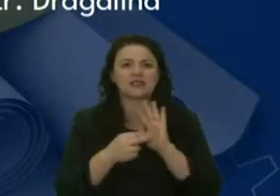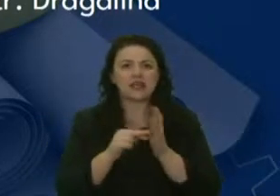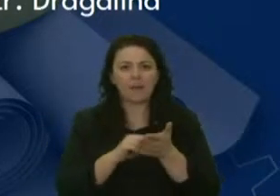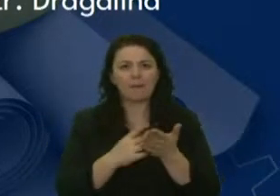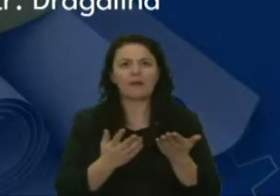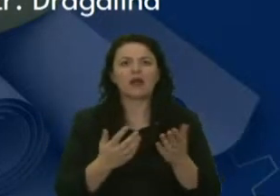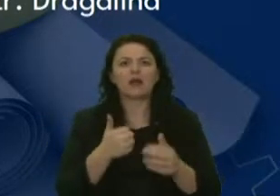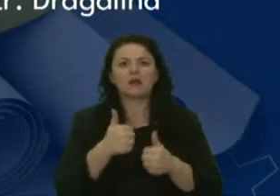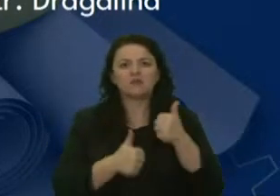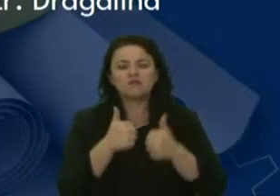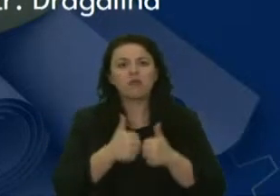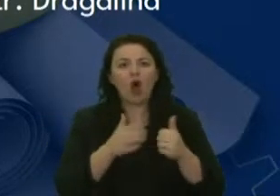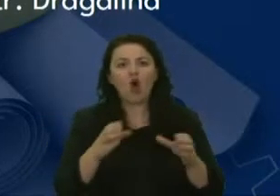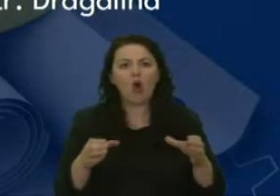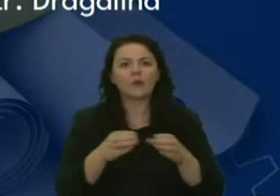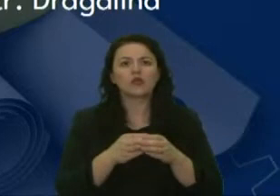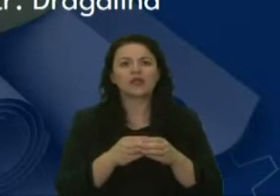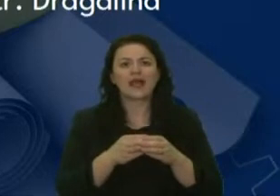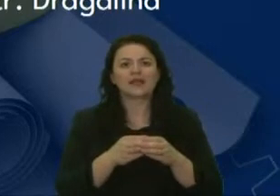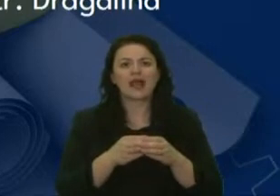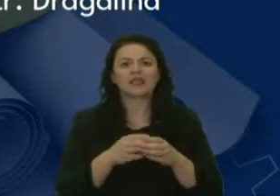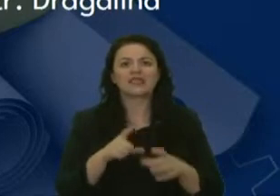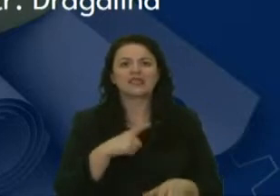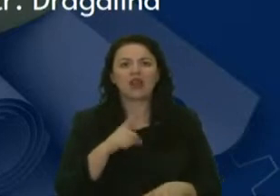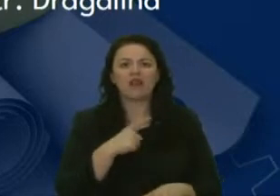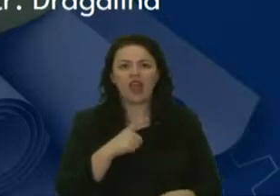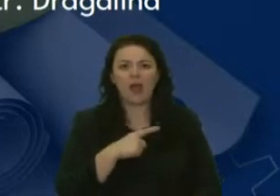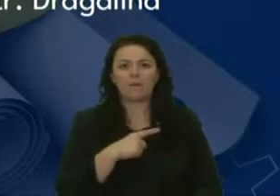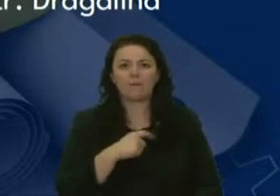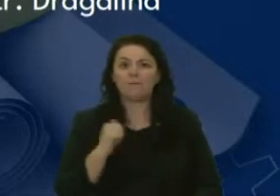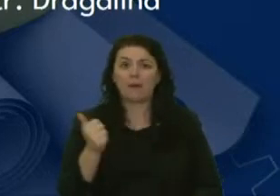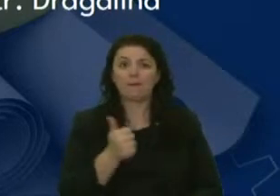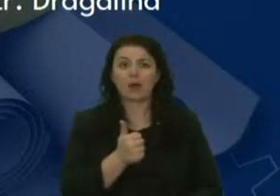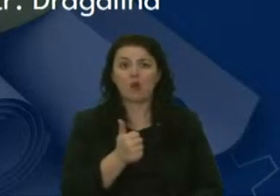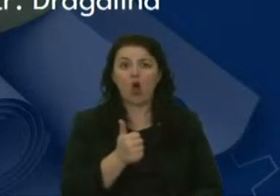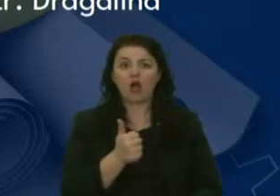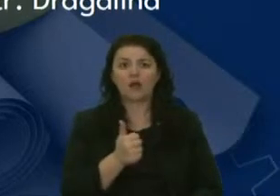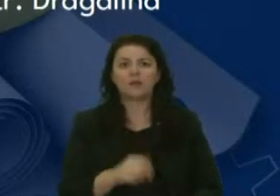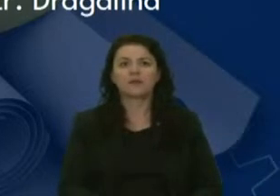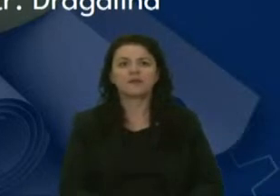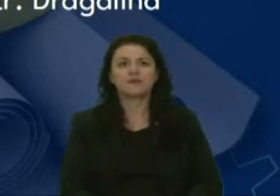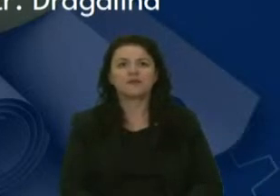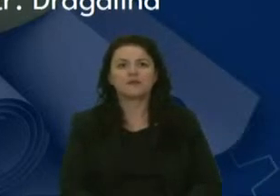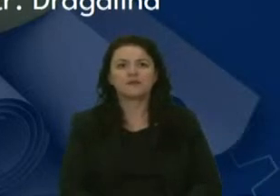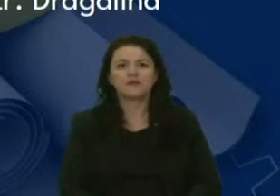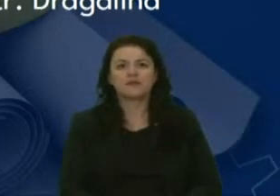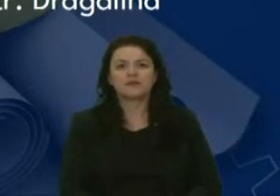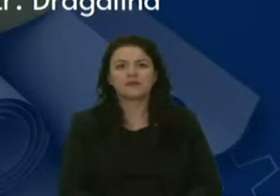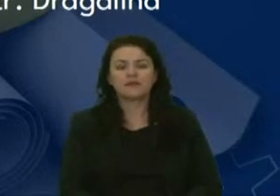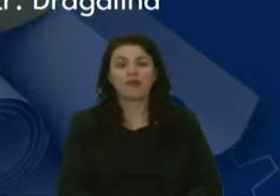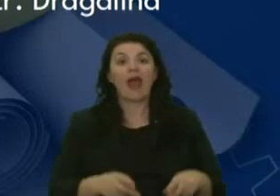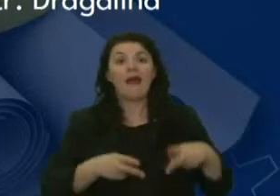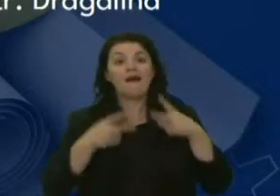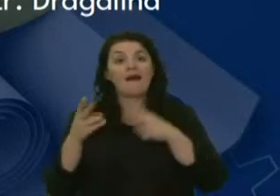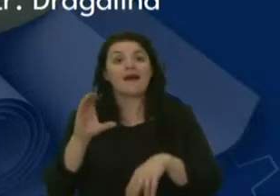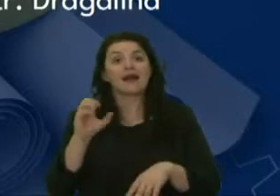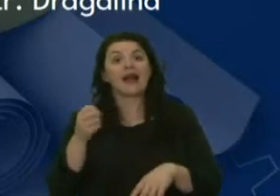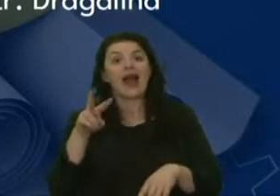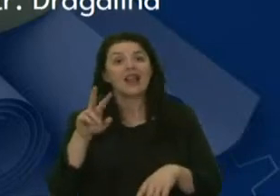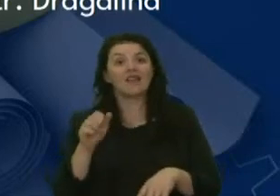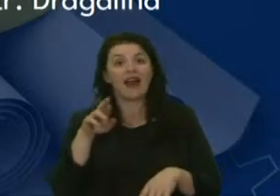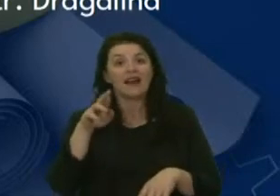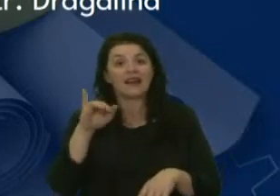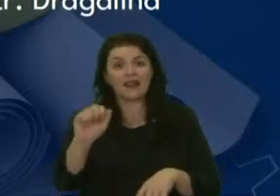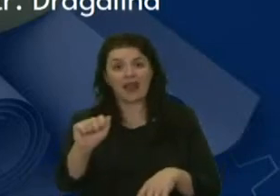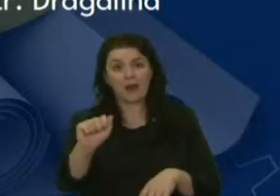avantajul competitiv al comunității ca din nou comunitatea să fie repet pe primul loc reabilitarea pasajului calvar rearea